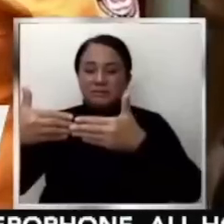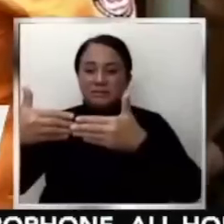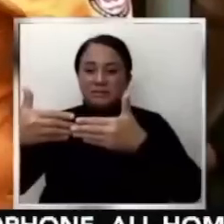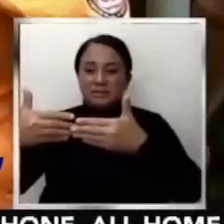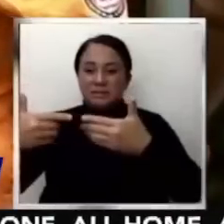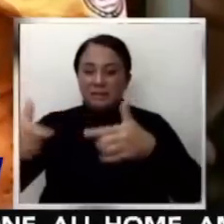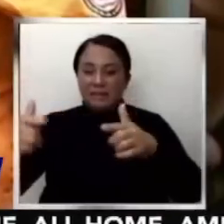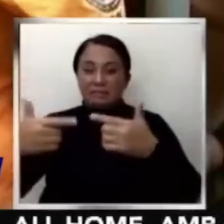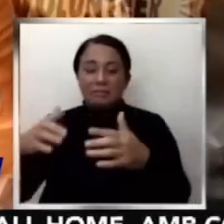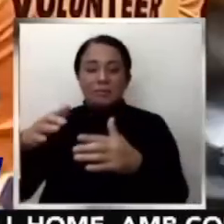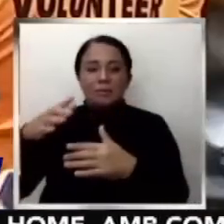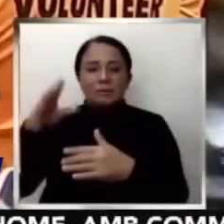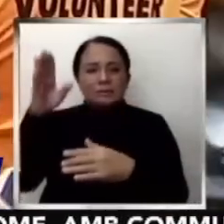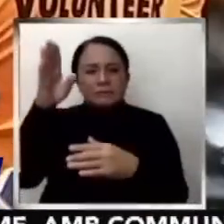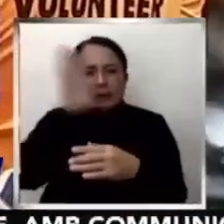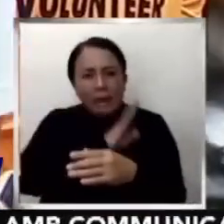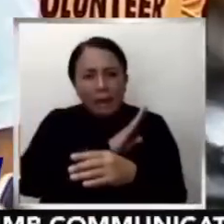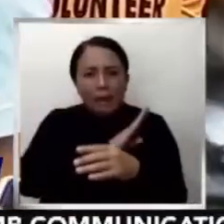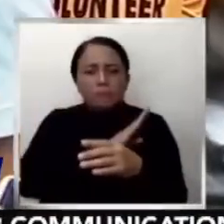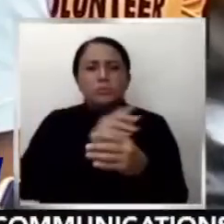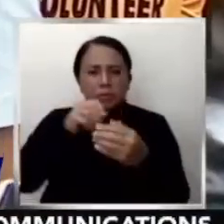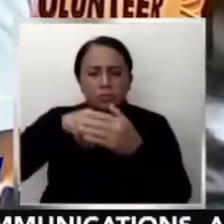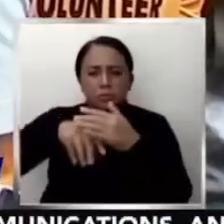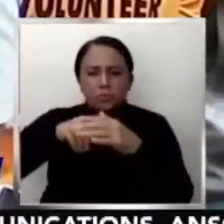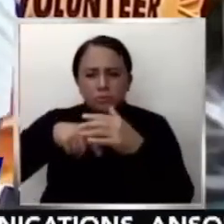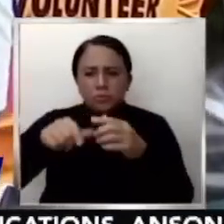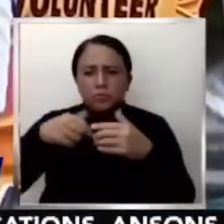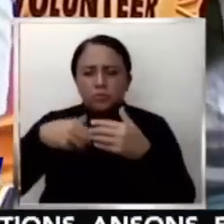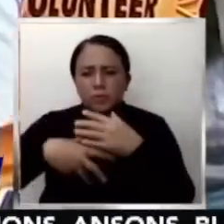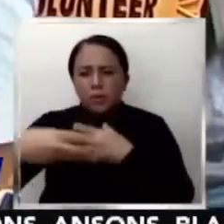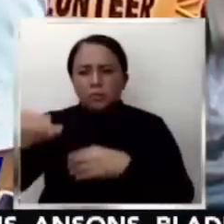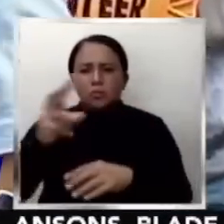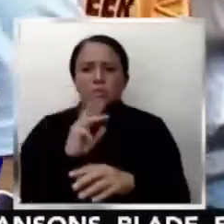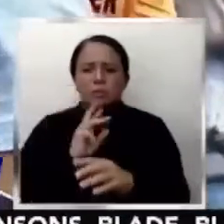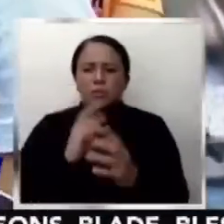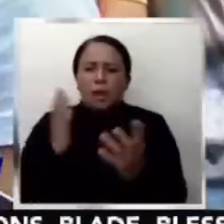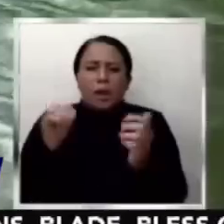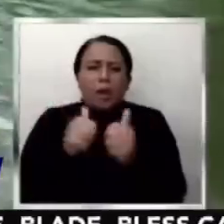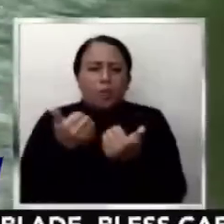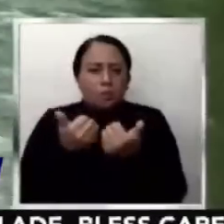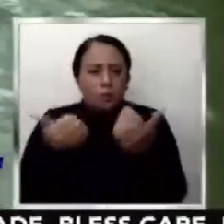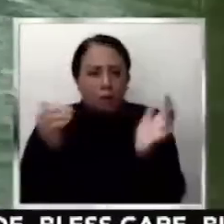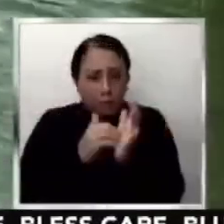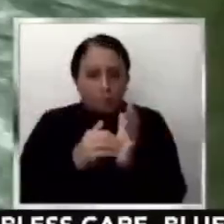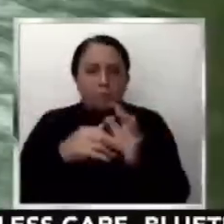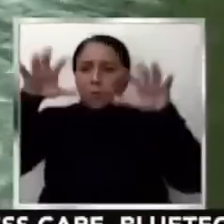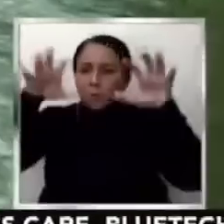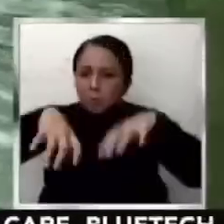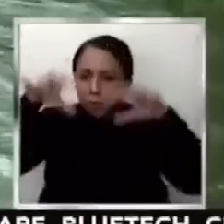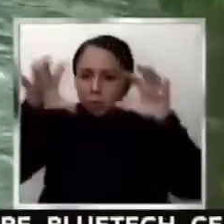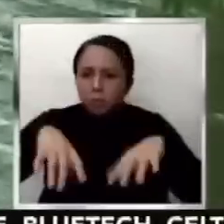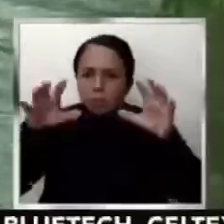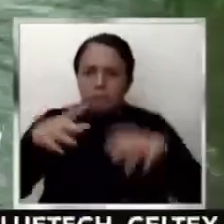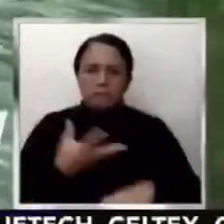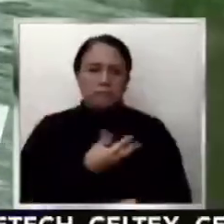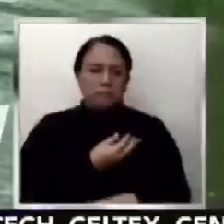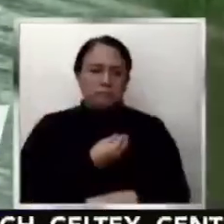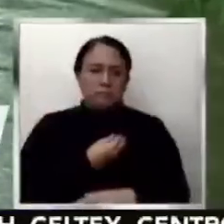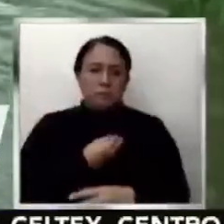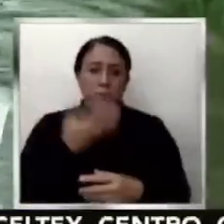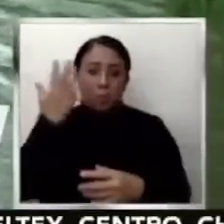3 taon na nakakalipas, hindi pa rin. Paano kung bigla na lang may dumating? Mas malakas pa pala dyan. Nakakatakot yun kasi pag bumulag nyo yung mga